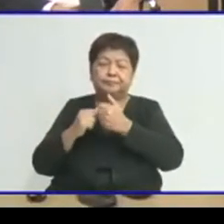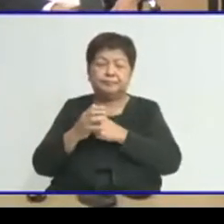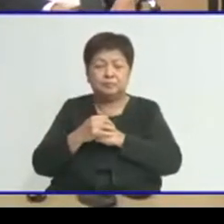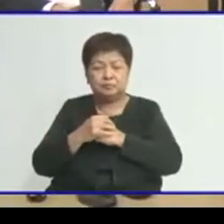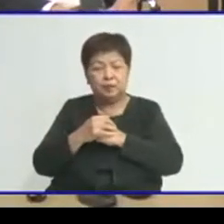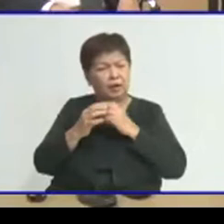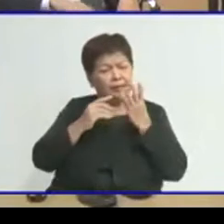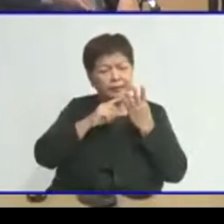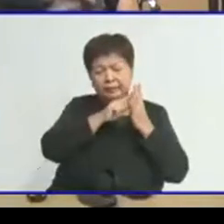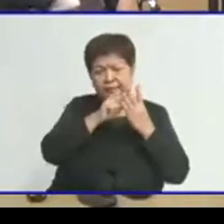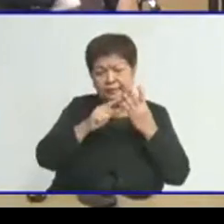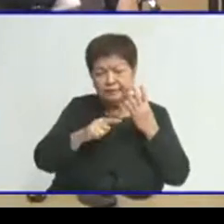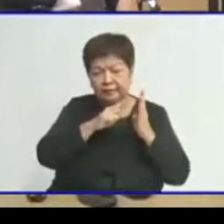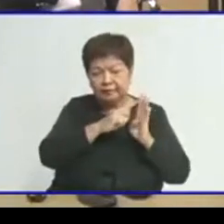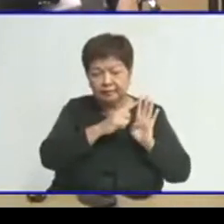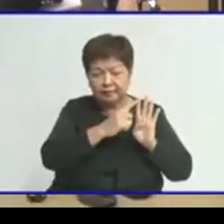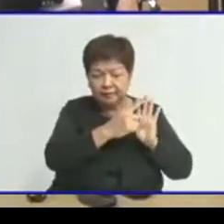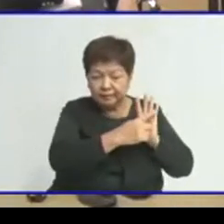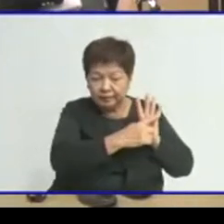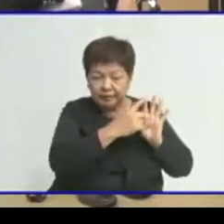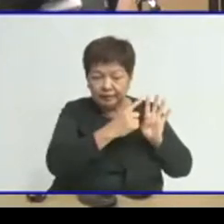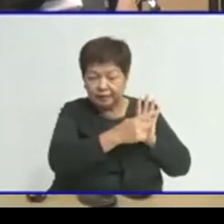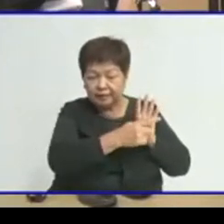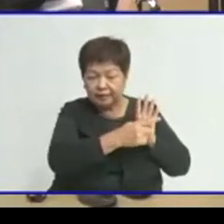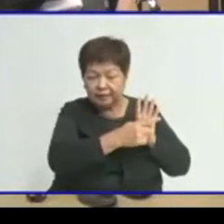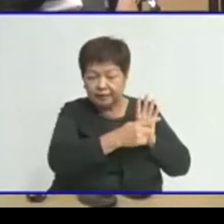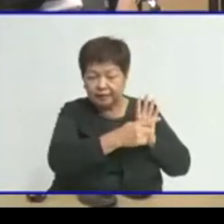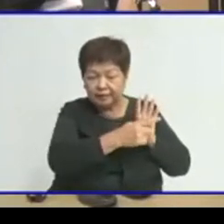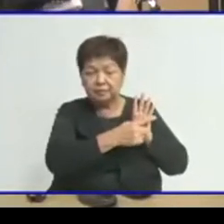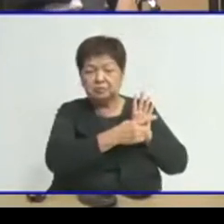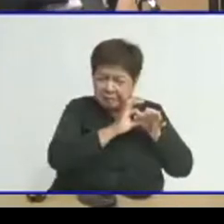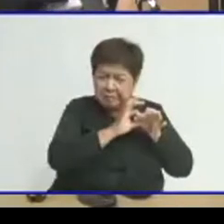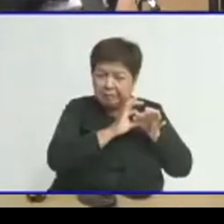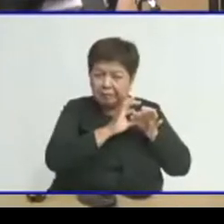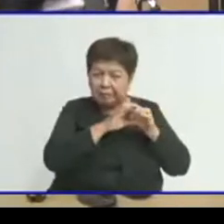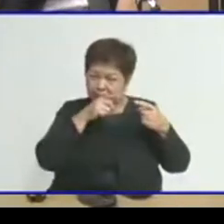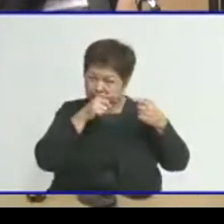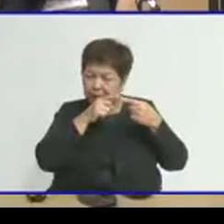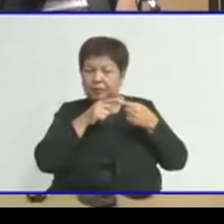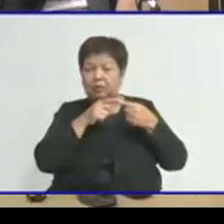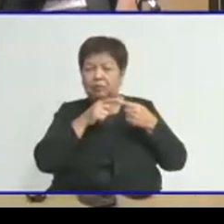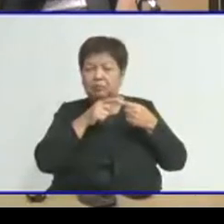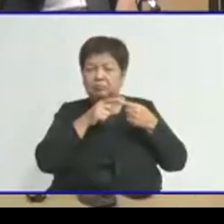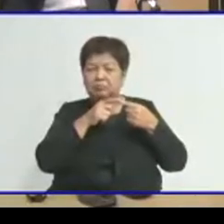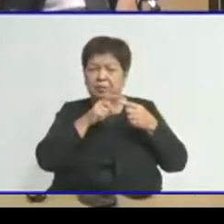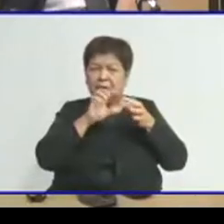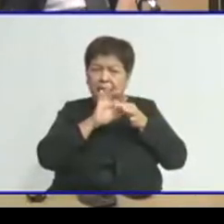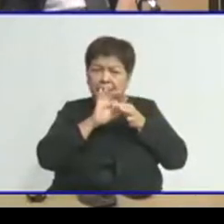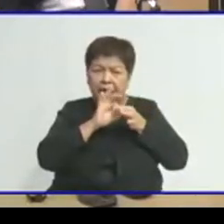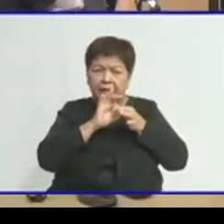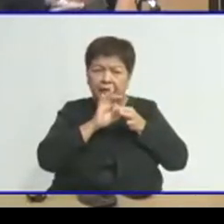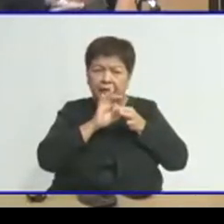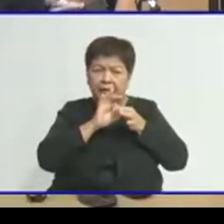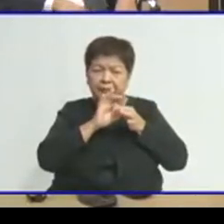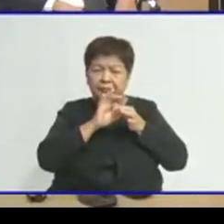วข้องโดยตรงกับผู้ลี้ภัยแล้วก็ระเบียบที่ออก มา แต่ว่าก่อนที่จะไปพู